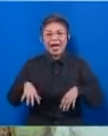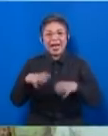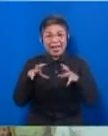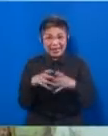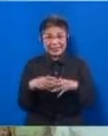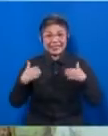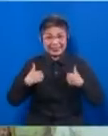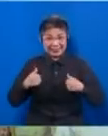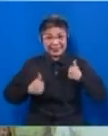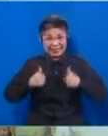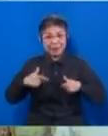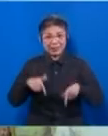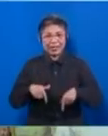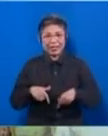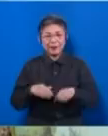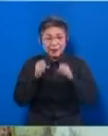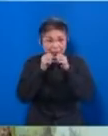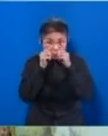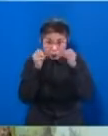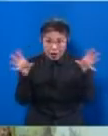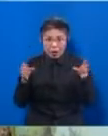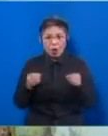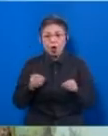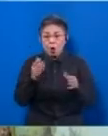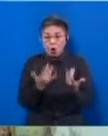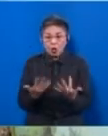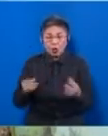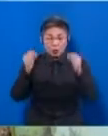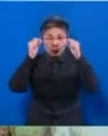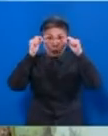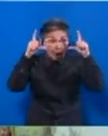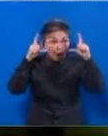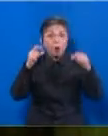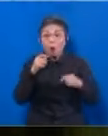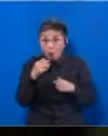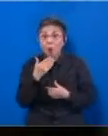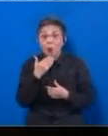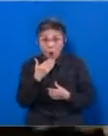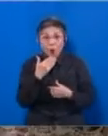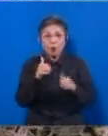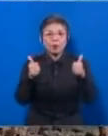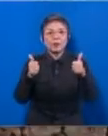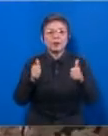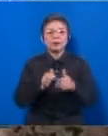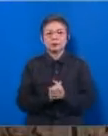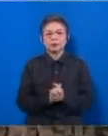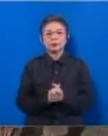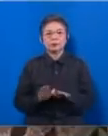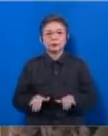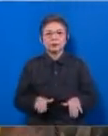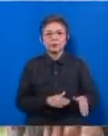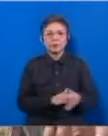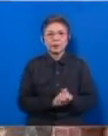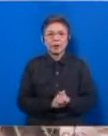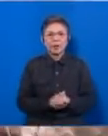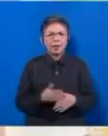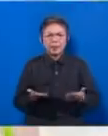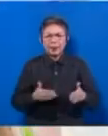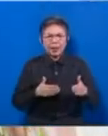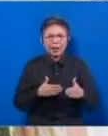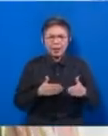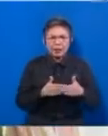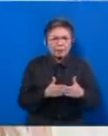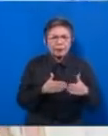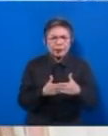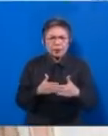masyarakat, syukur bisa ada kepedulian terhadap Distra Budaya. Lalu apa saja kendala yang dihadapi para